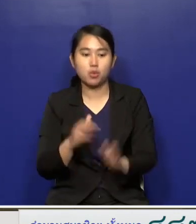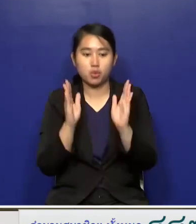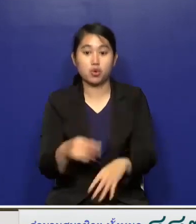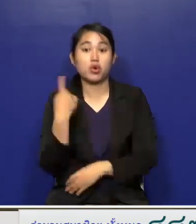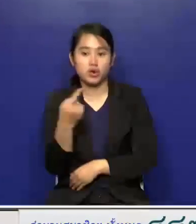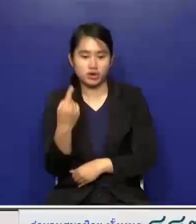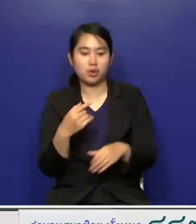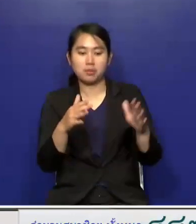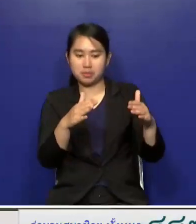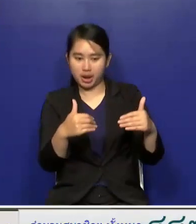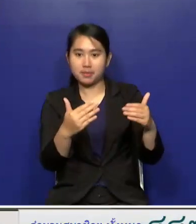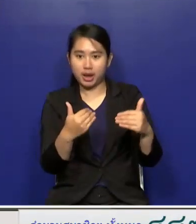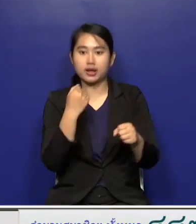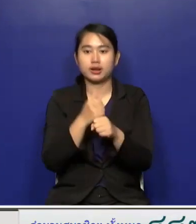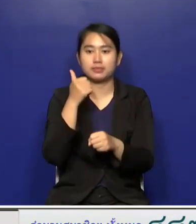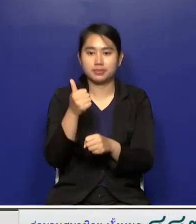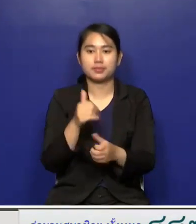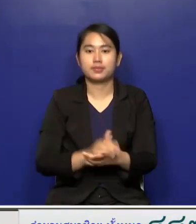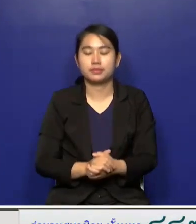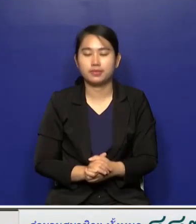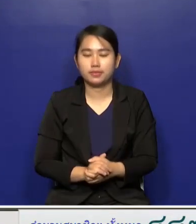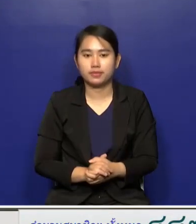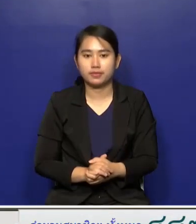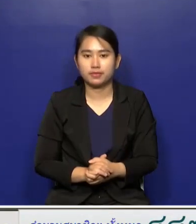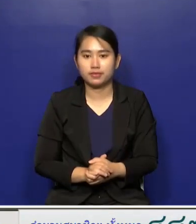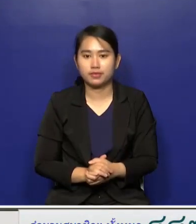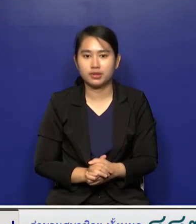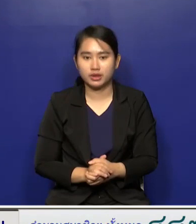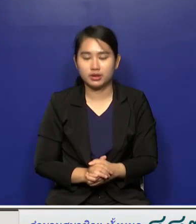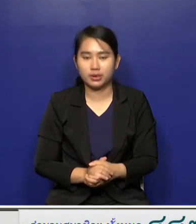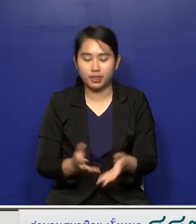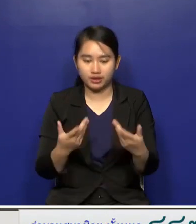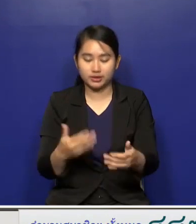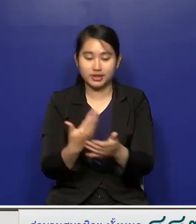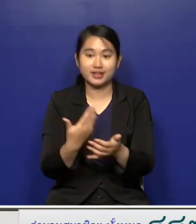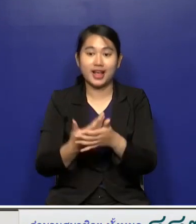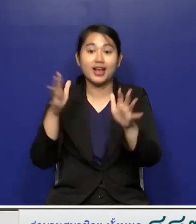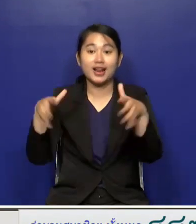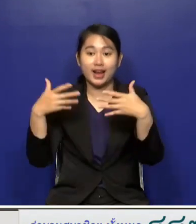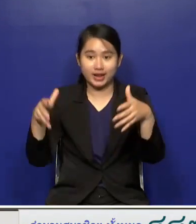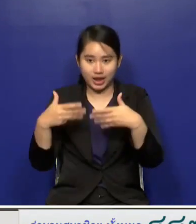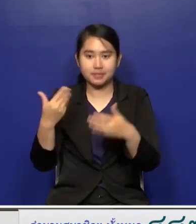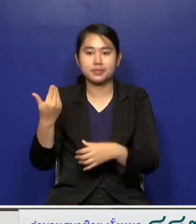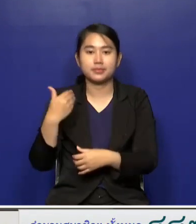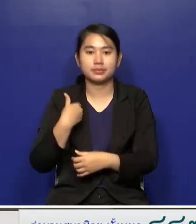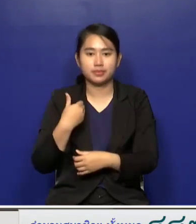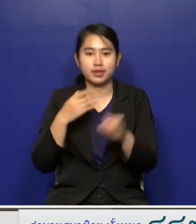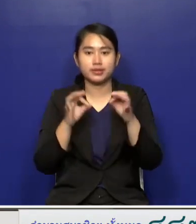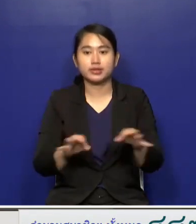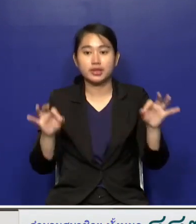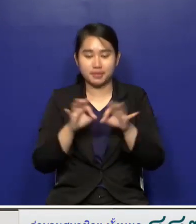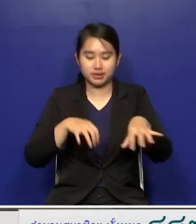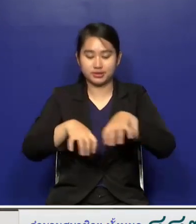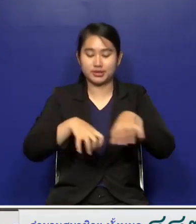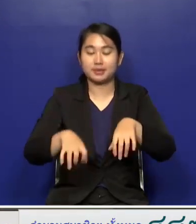ในเมืองวันศักยภาพในการบริหารเมืองเพื่อทำรายได้ให้แก่เมืองมีความจำเป็นจะต้องจัด